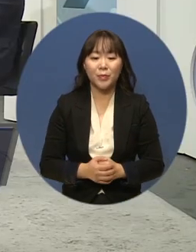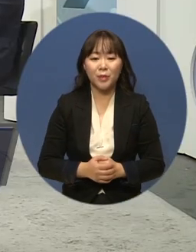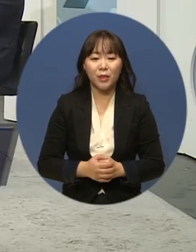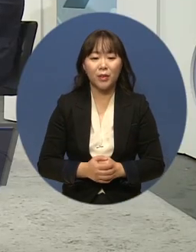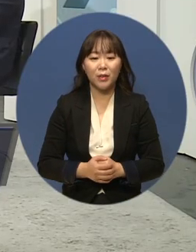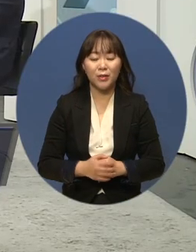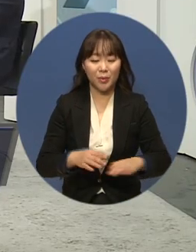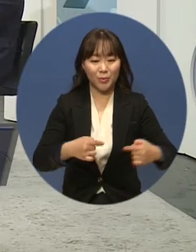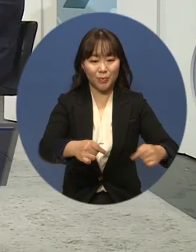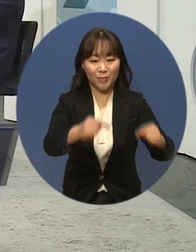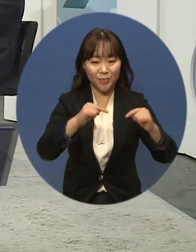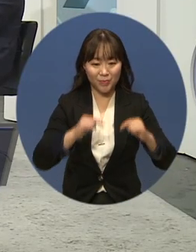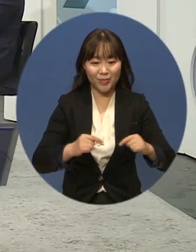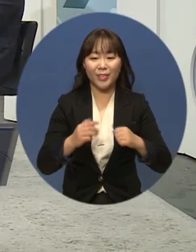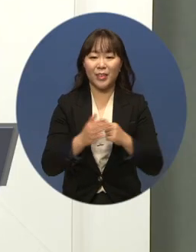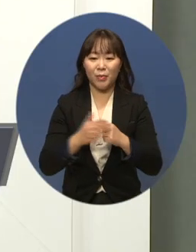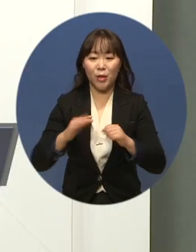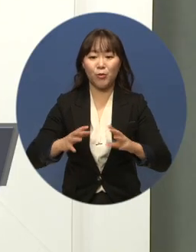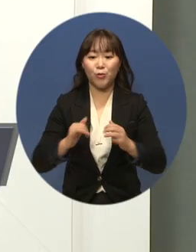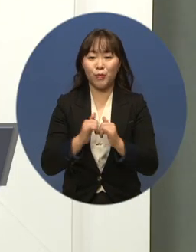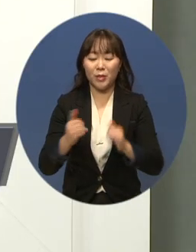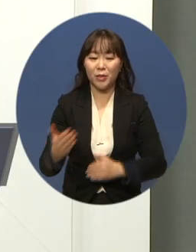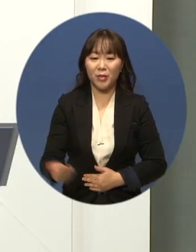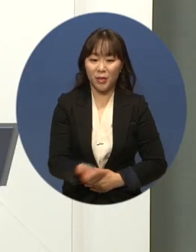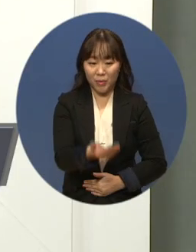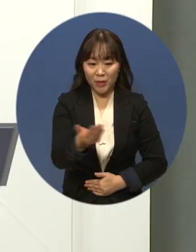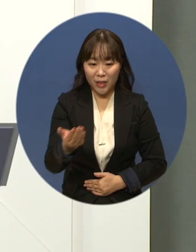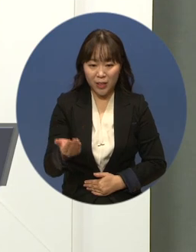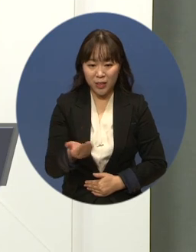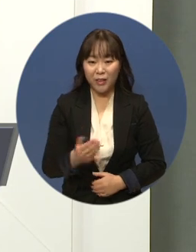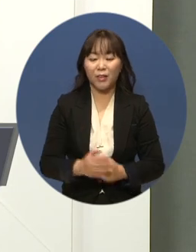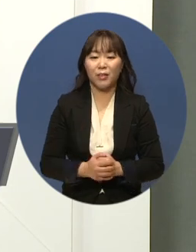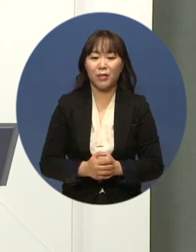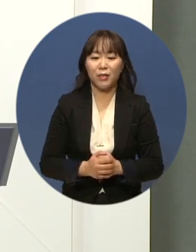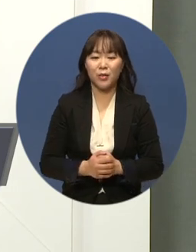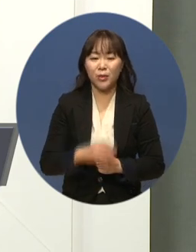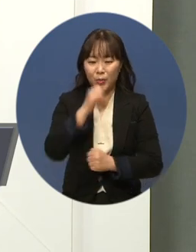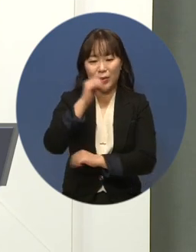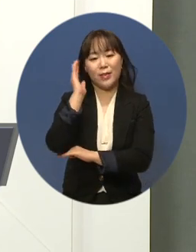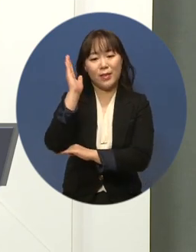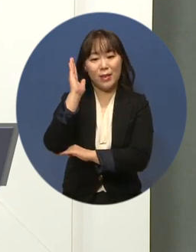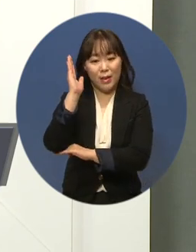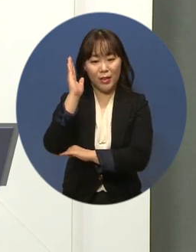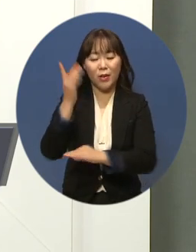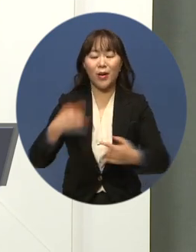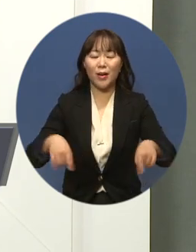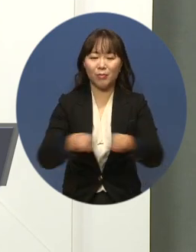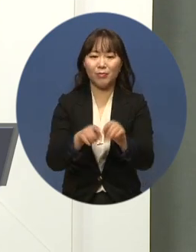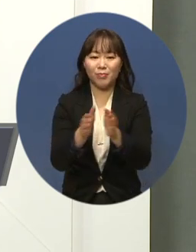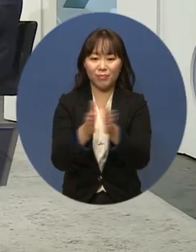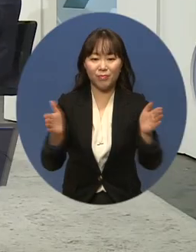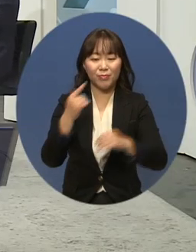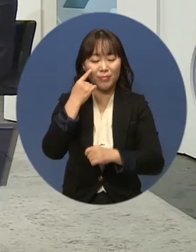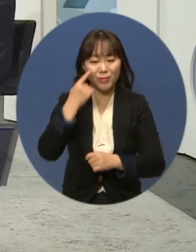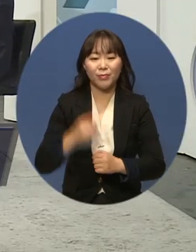여기 나오셨으니까 우리 국민들에게 저 덕담 한 말씀 하면서 시작을 하죠.